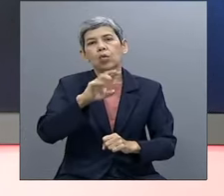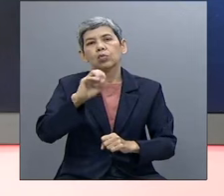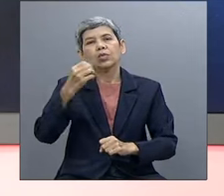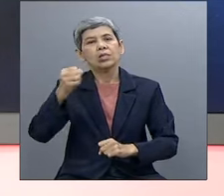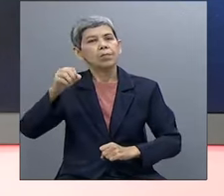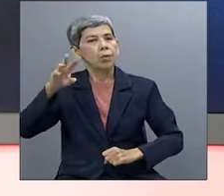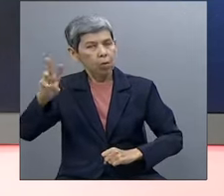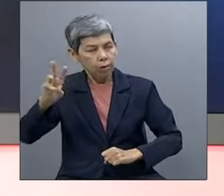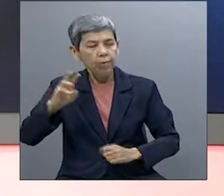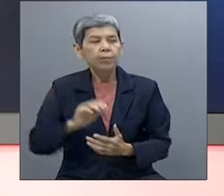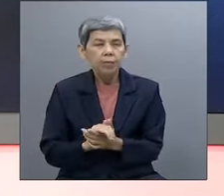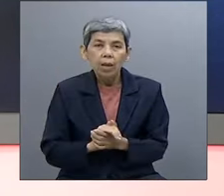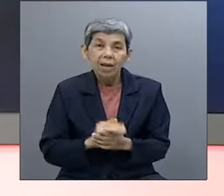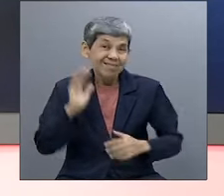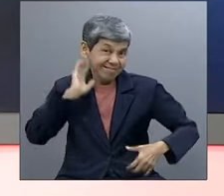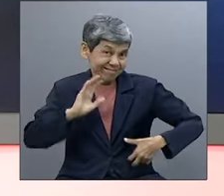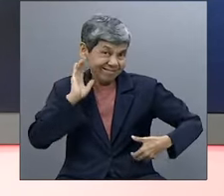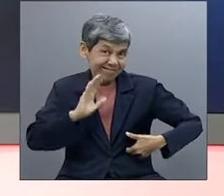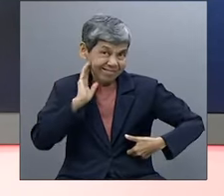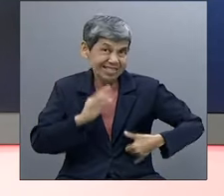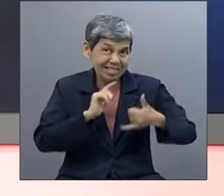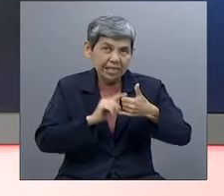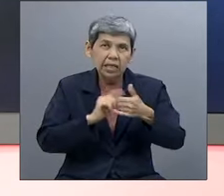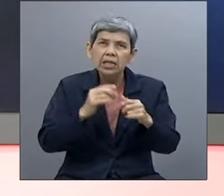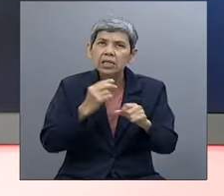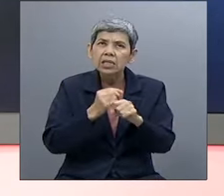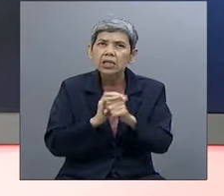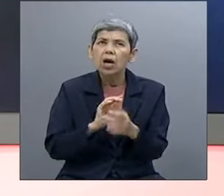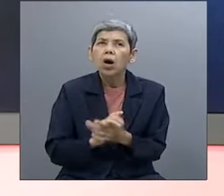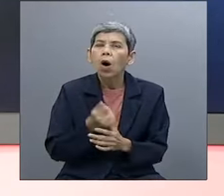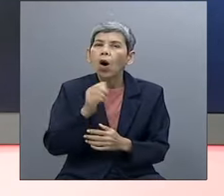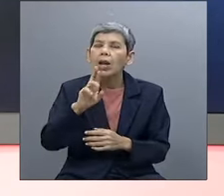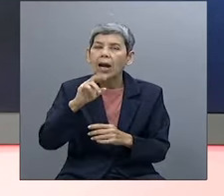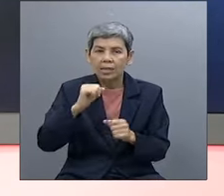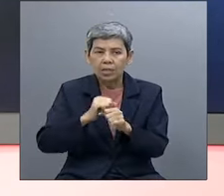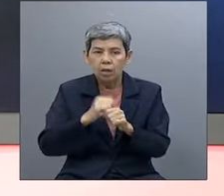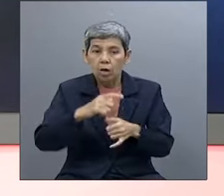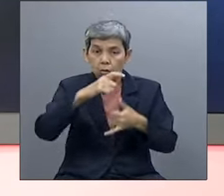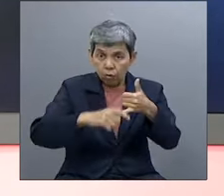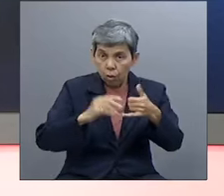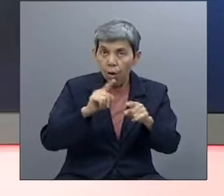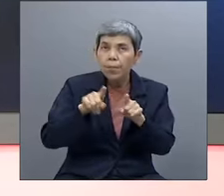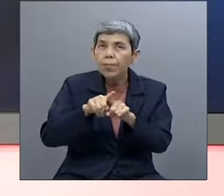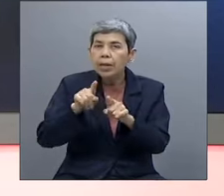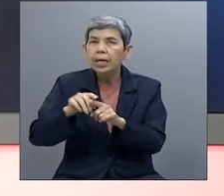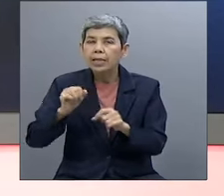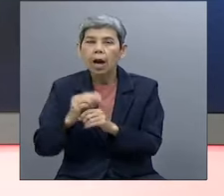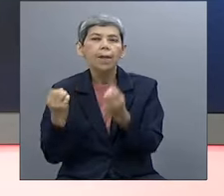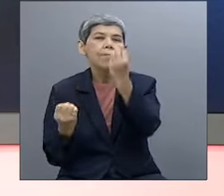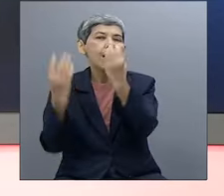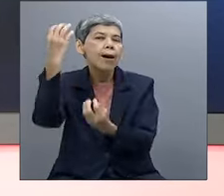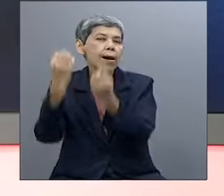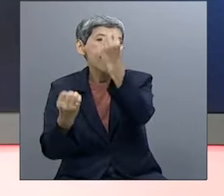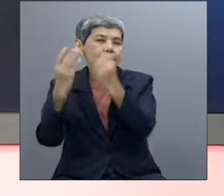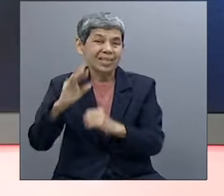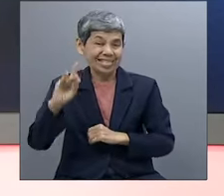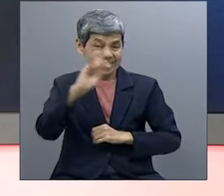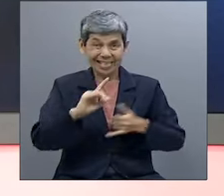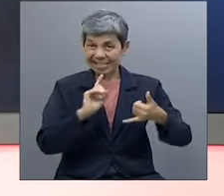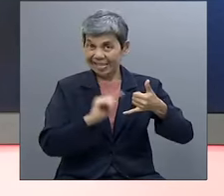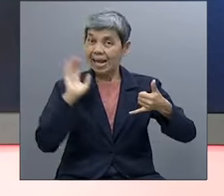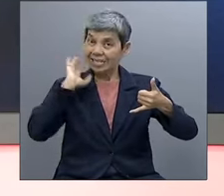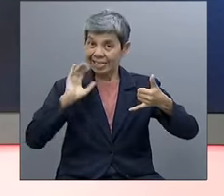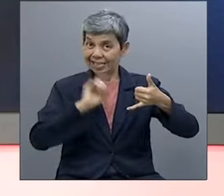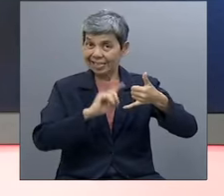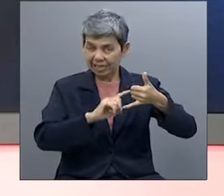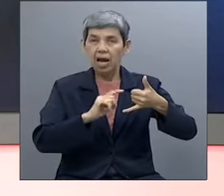ค่ะโดยรังอุตังนะคะเขมาจากคำว่าโอรังที่หมายถึงงคนและอุตาที่หมายถึงป่าค่ะสัตว์ชนิดนี้นะคะเา